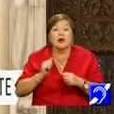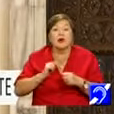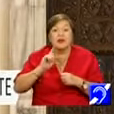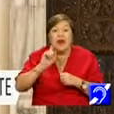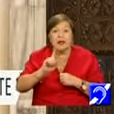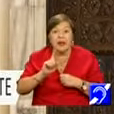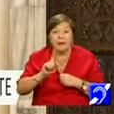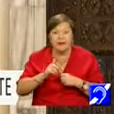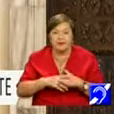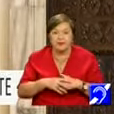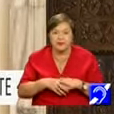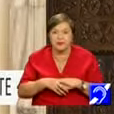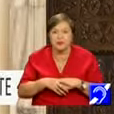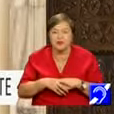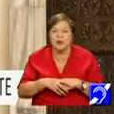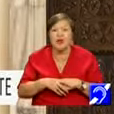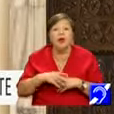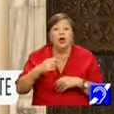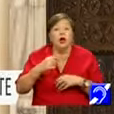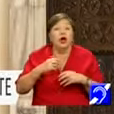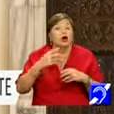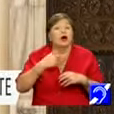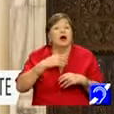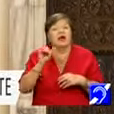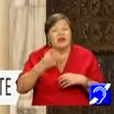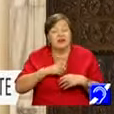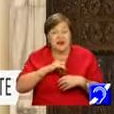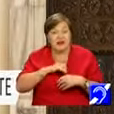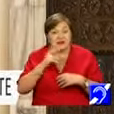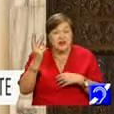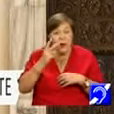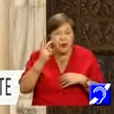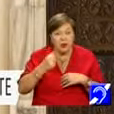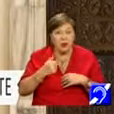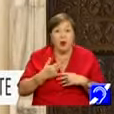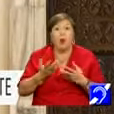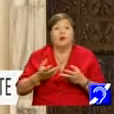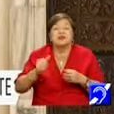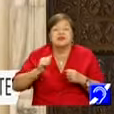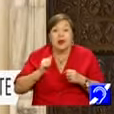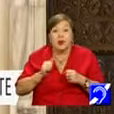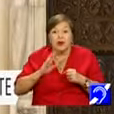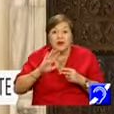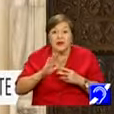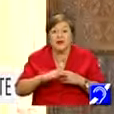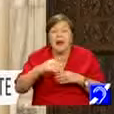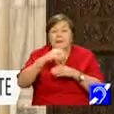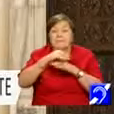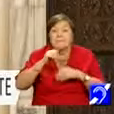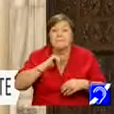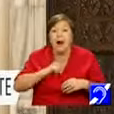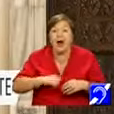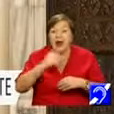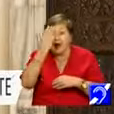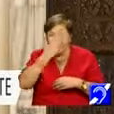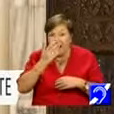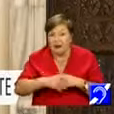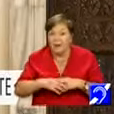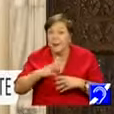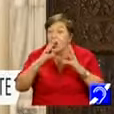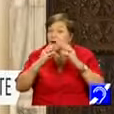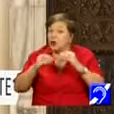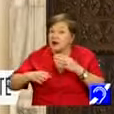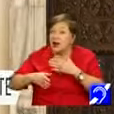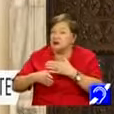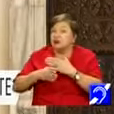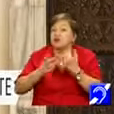regională. Suntem preocupați de climatul de securitate de la Marea Neagră. România susține